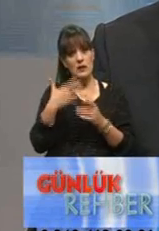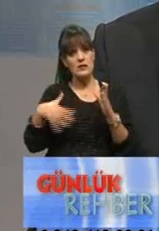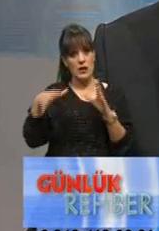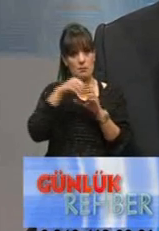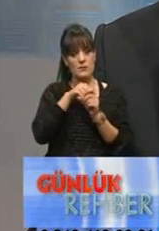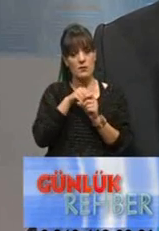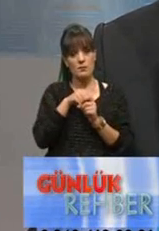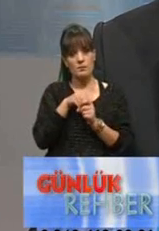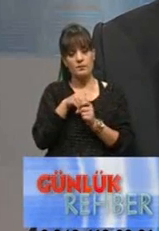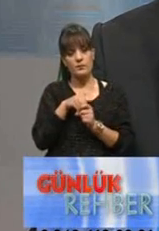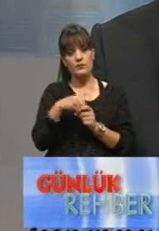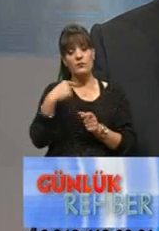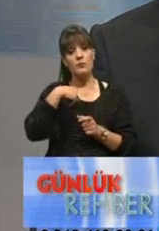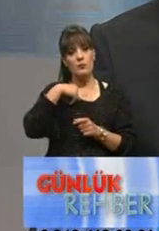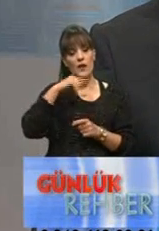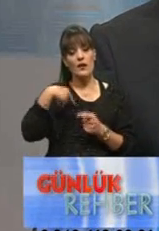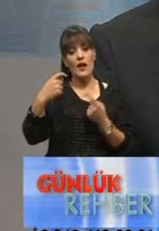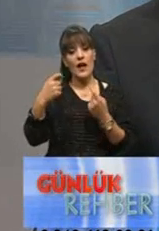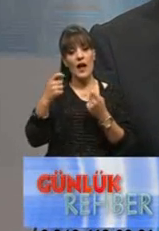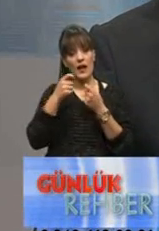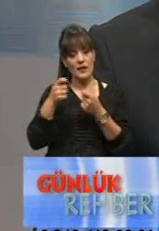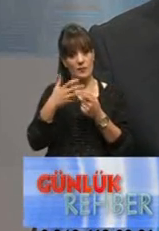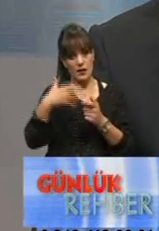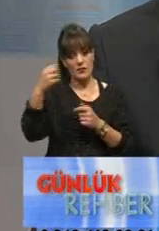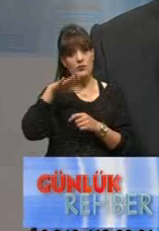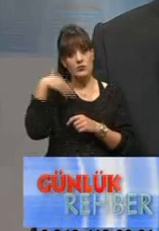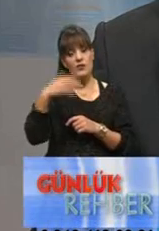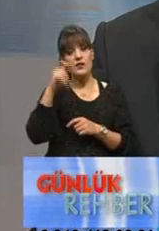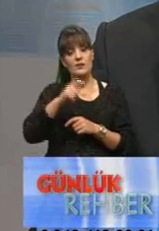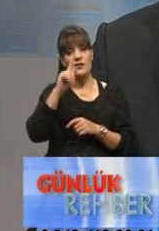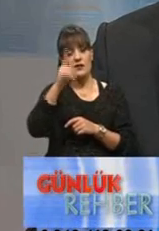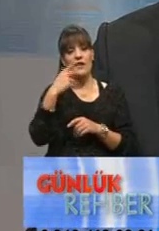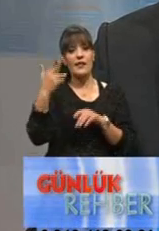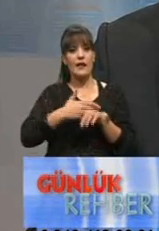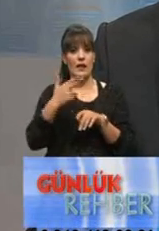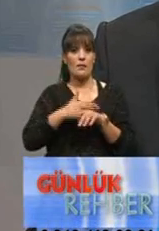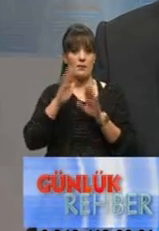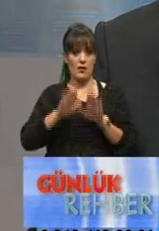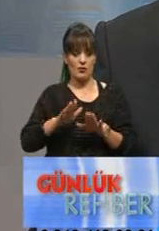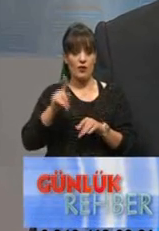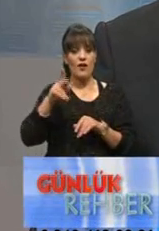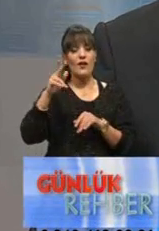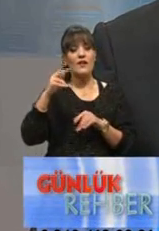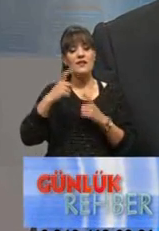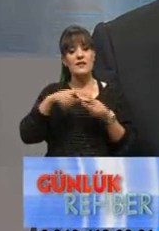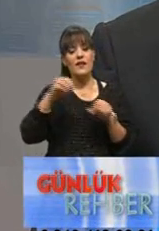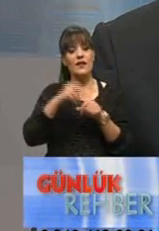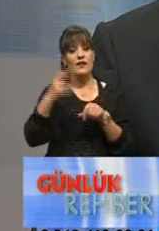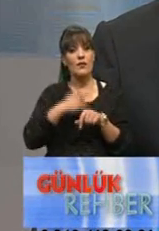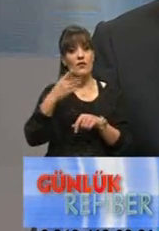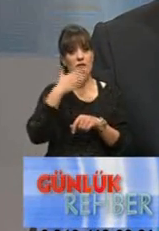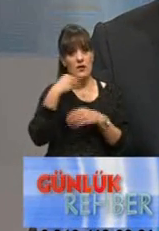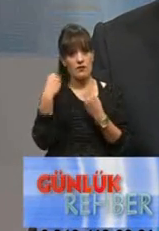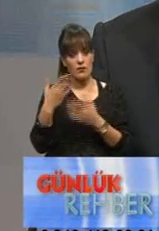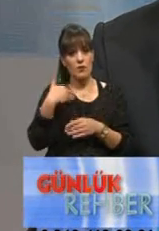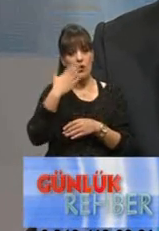kapsamlı. Bizden eğitim aldıktan sonra da yapacağı tek şey artık deneyim kalıyor. Sahne onlara deneyim. Fırsatlar veriyor